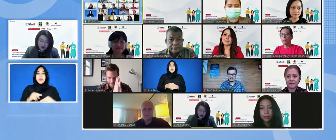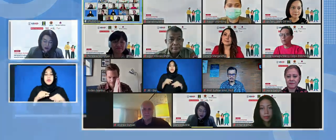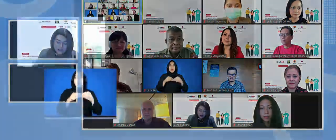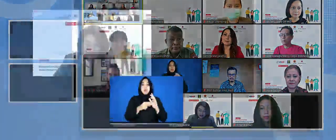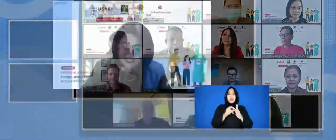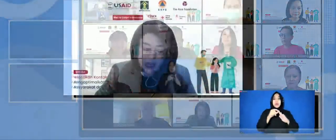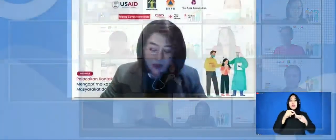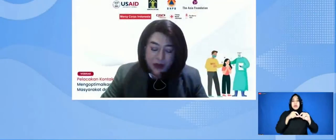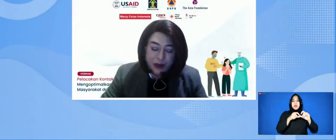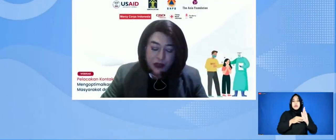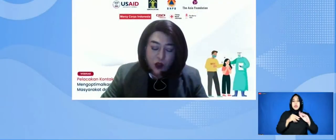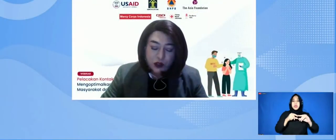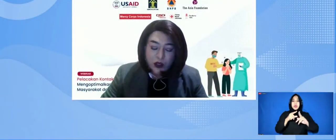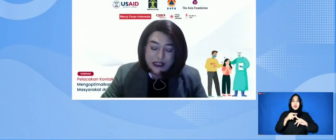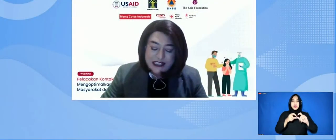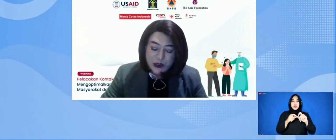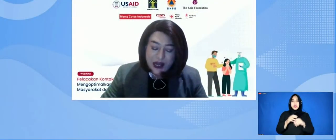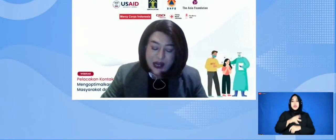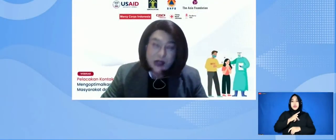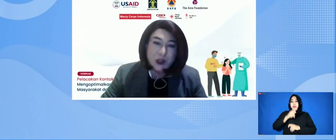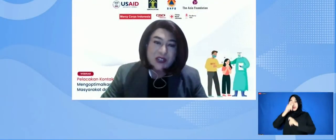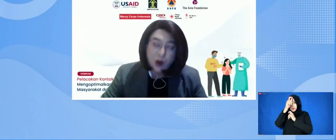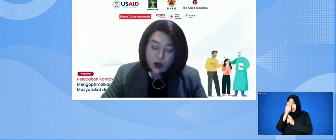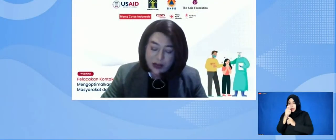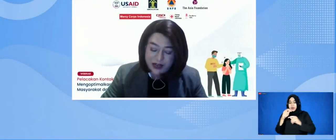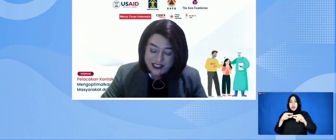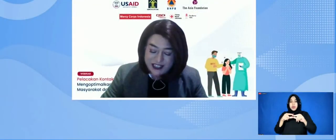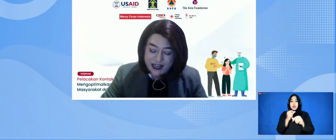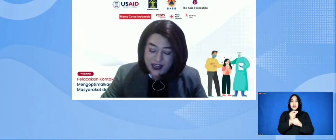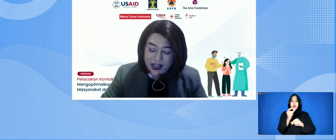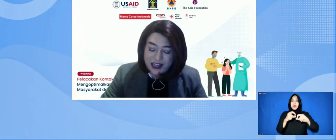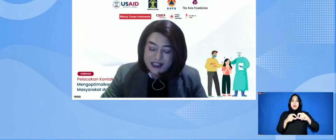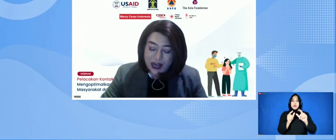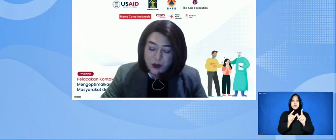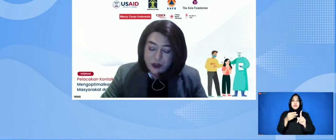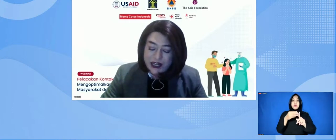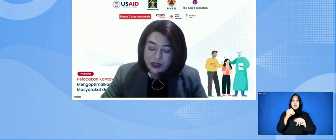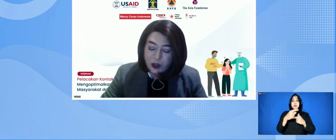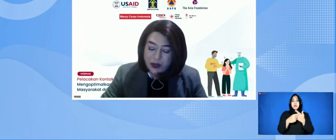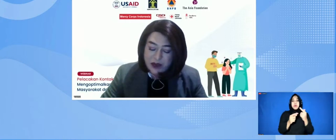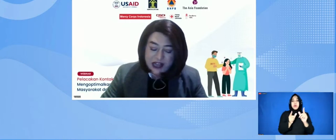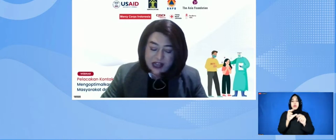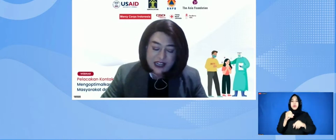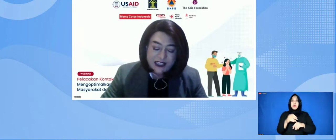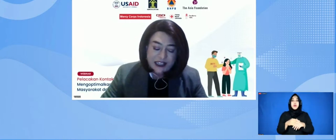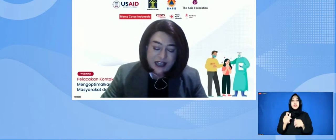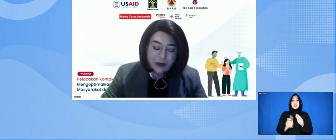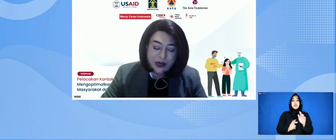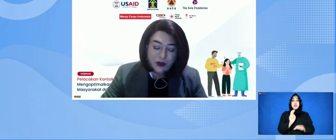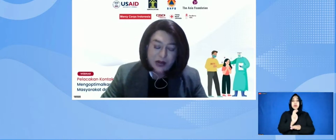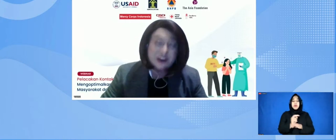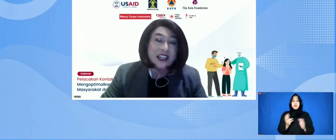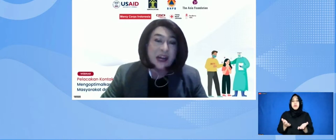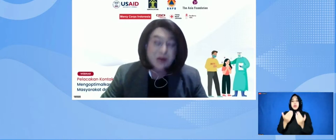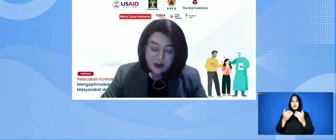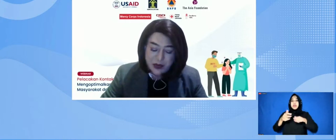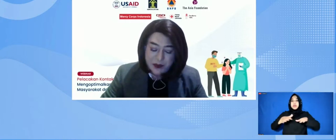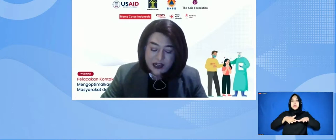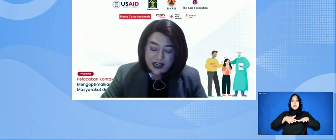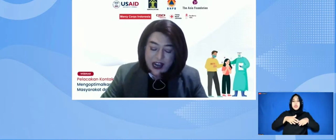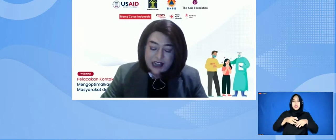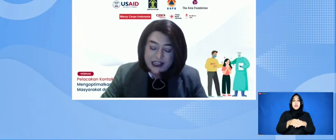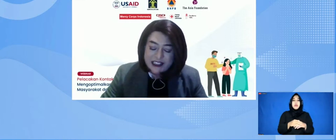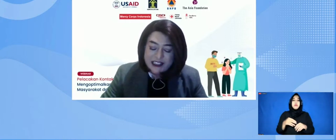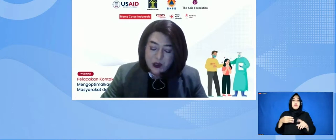Yang kami hormati Bapak Dr. Insinyur Agus Wibowo MSC, selaku Direktur Pengembangan Strategi dan Penanggulangan Bencana